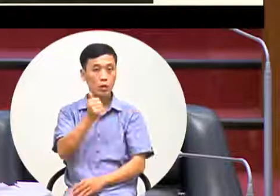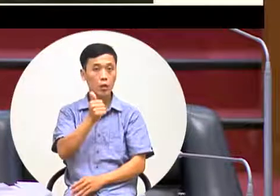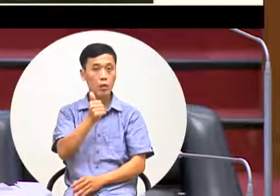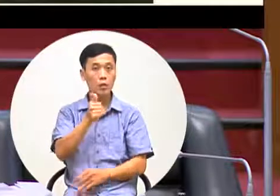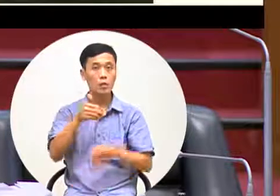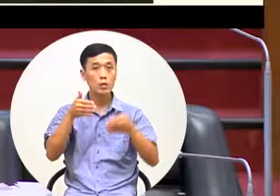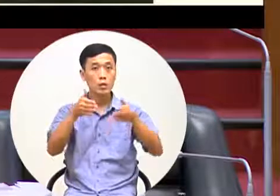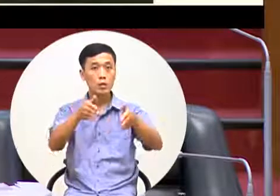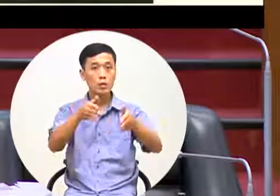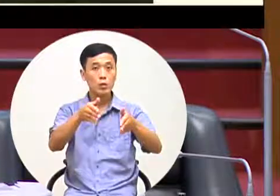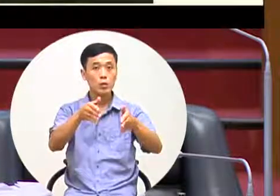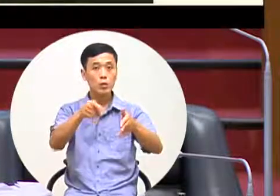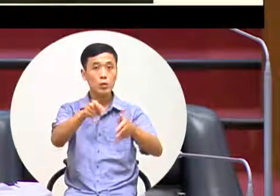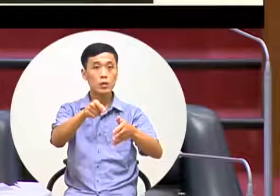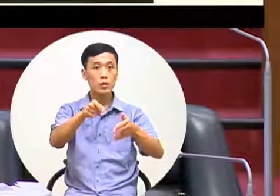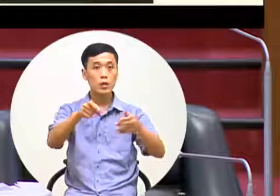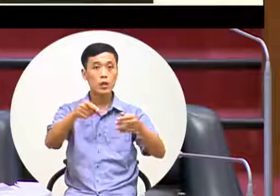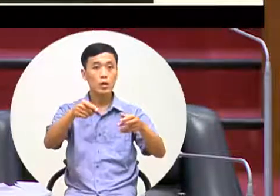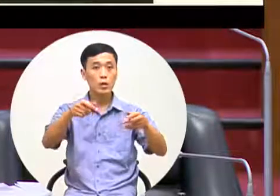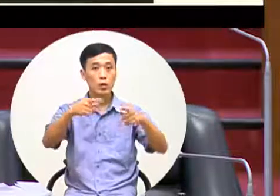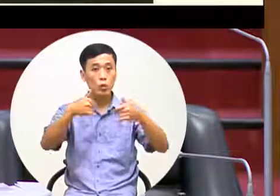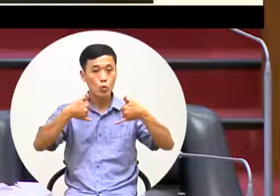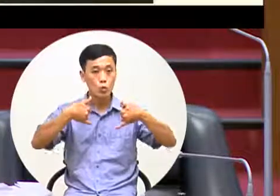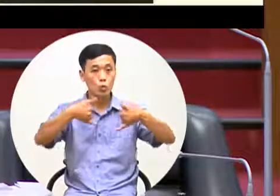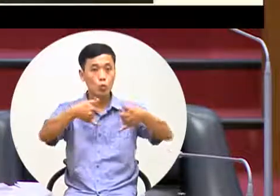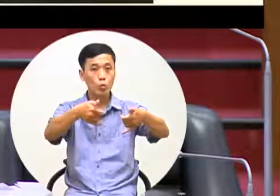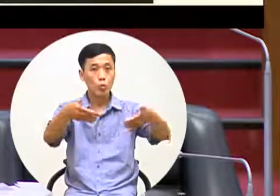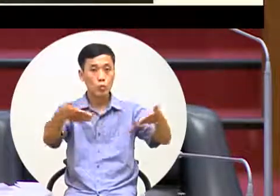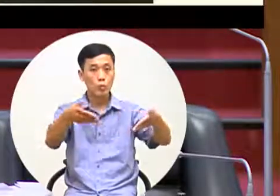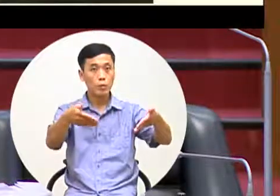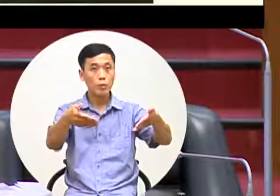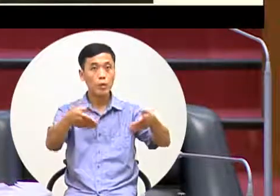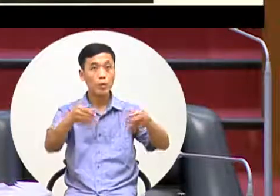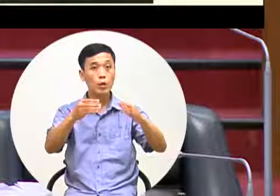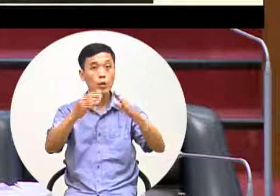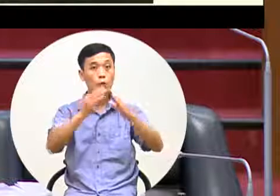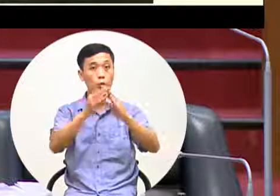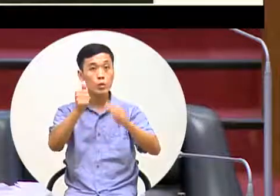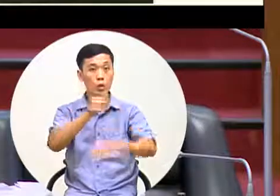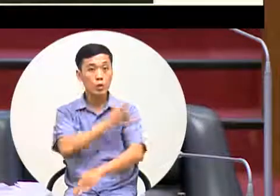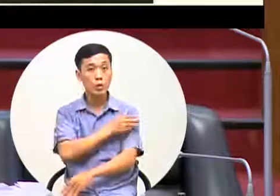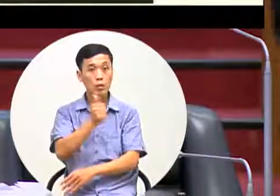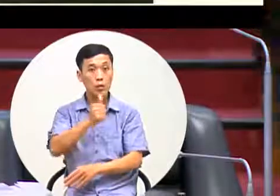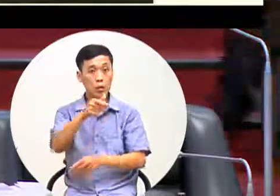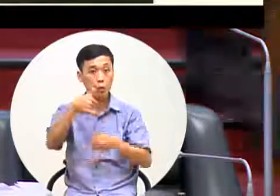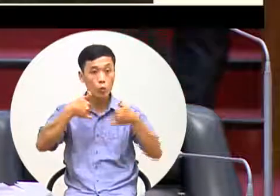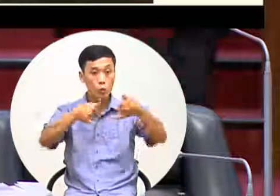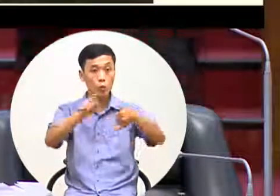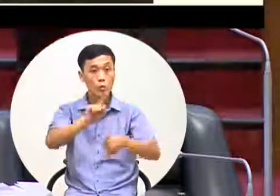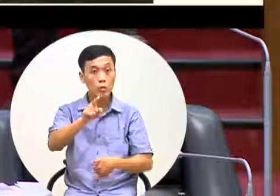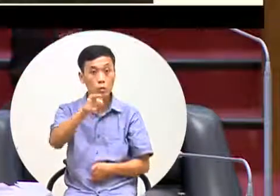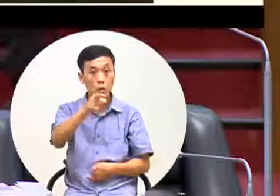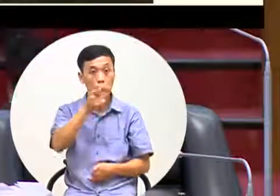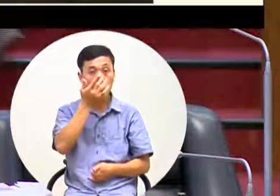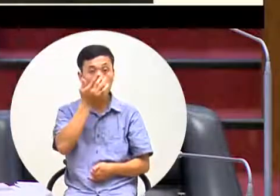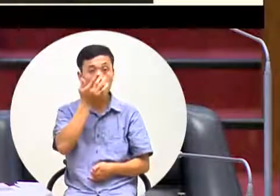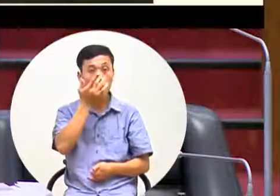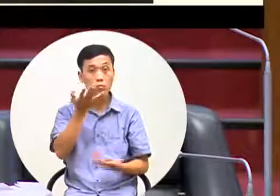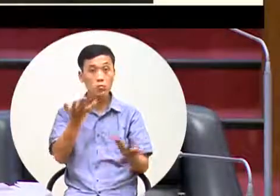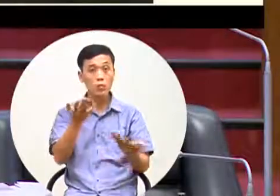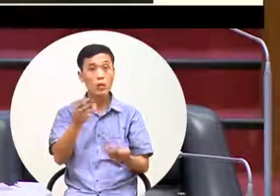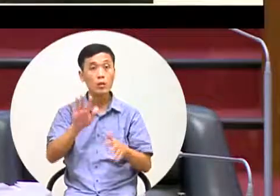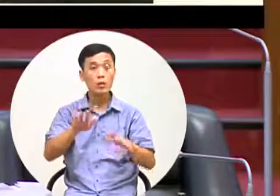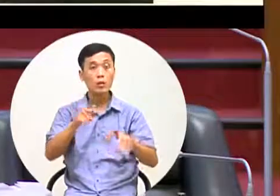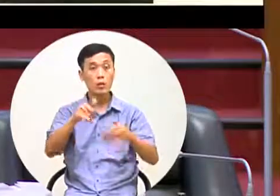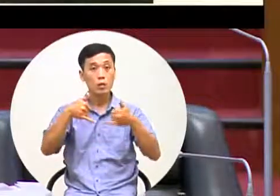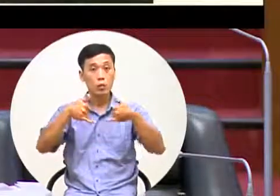啊，那赵局长你不知道哪一条路吗？哦，那一条路如果现在做好之后呢，从官